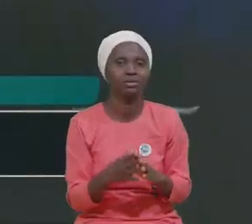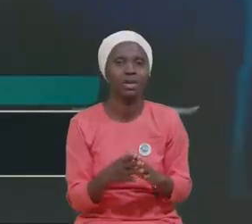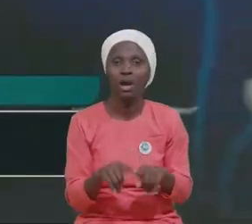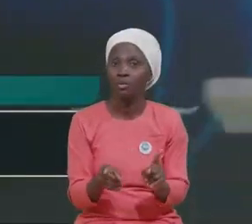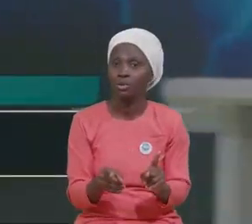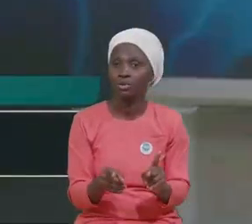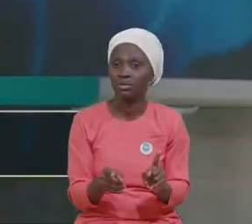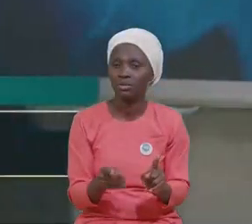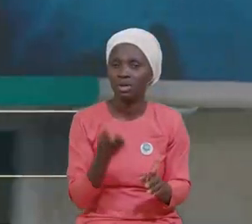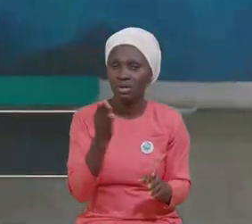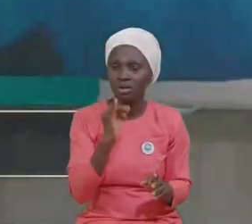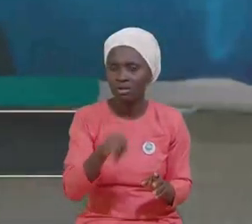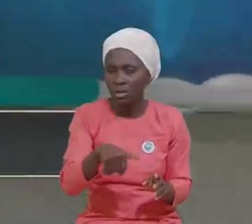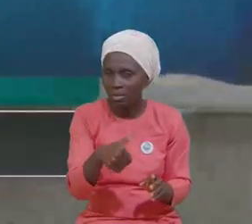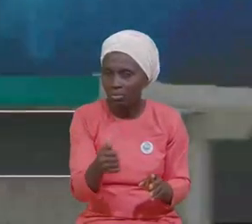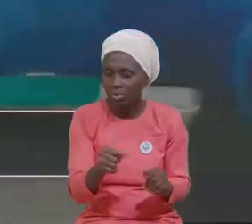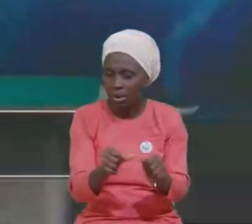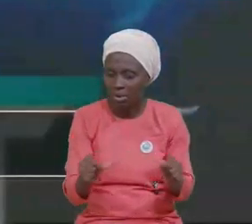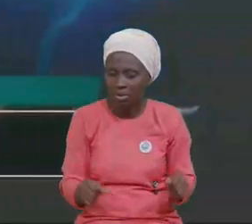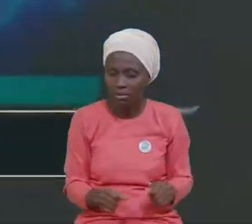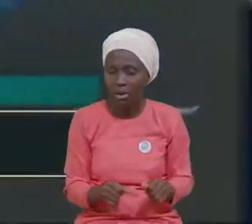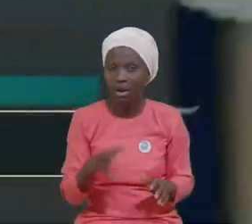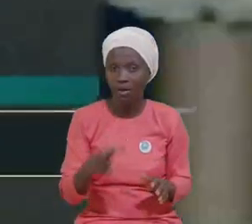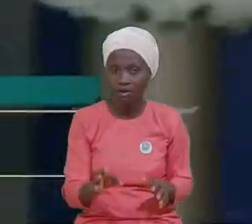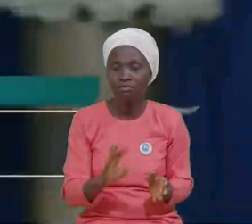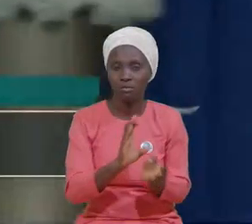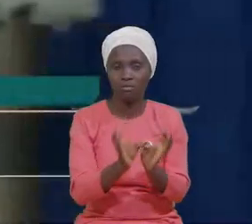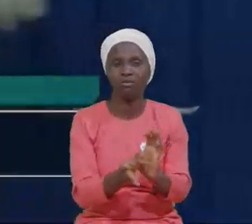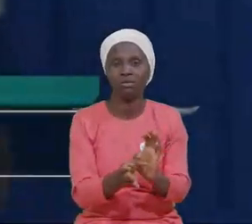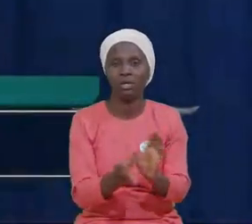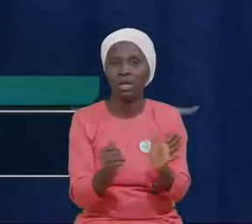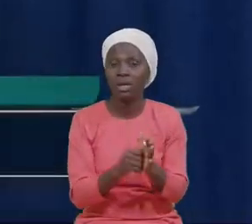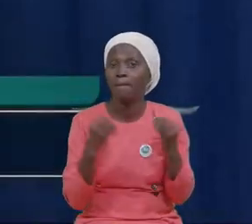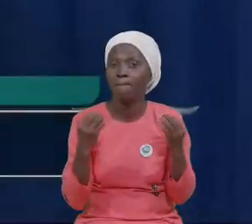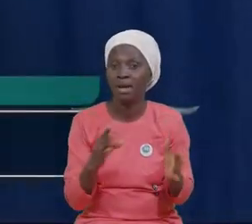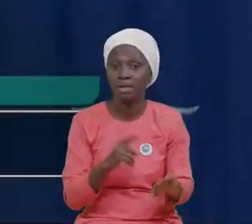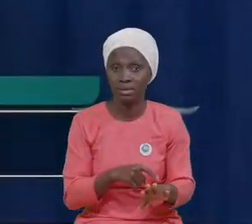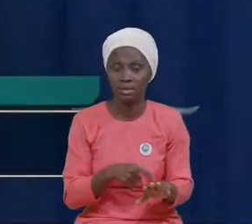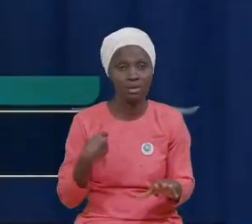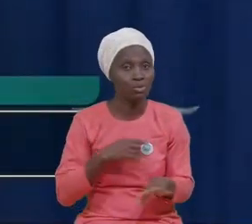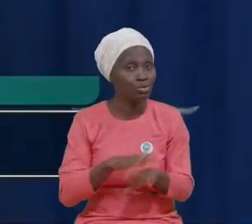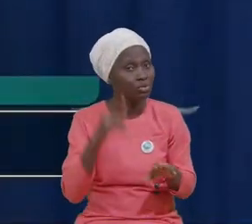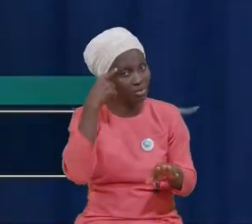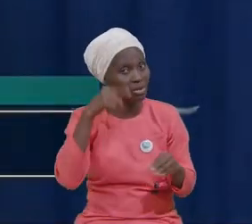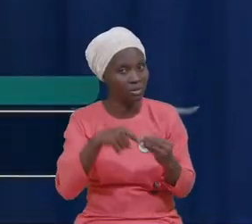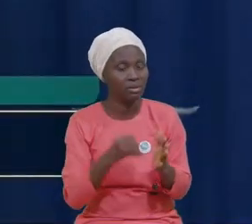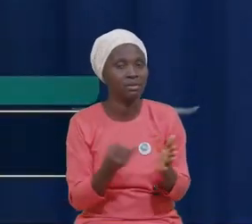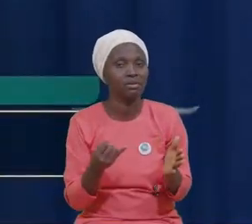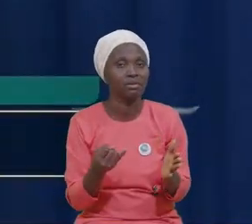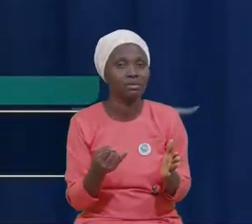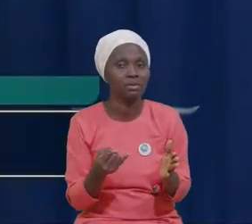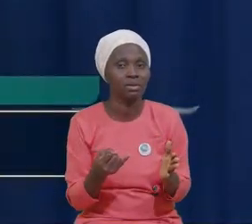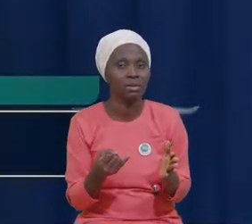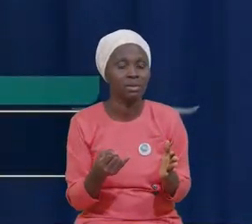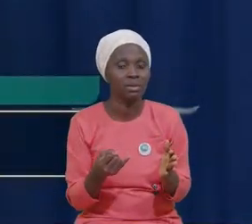Conversion. Mais, il y a un autre domaine de la conversion. Et à plusieurs fois, ne pensons pas